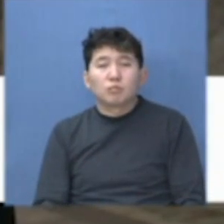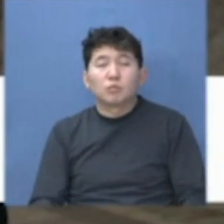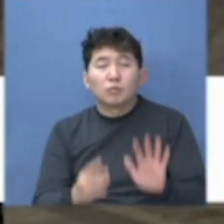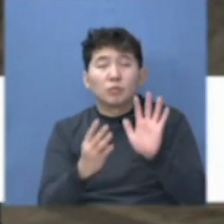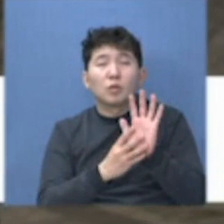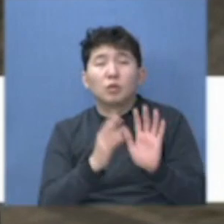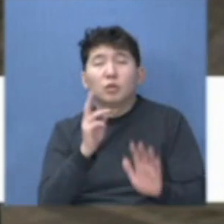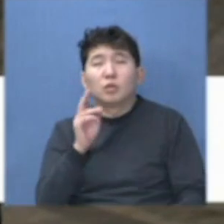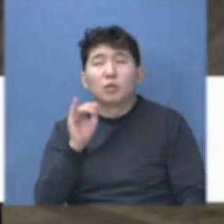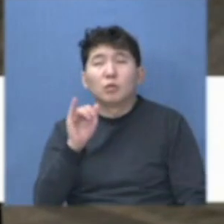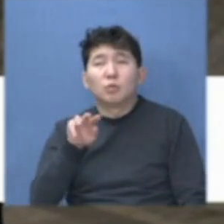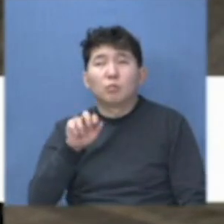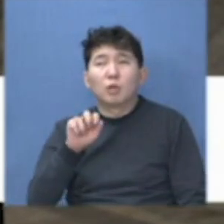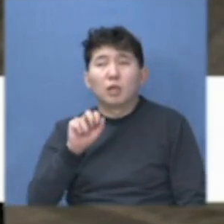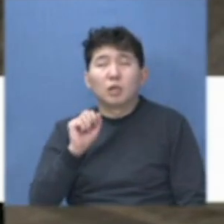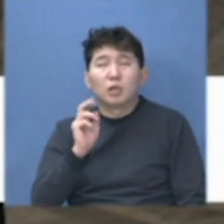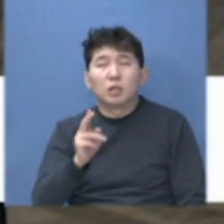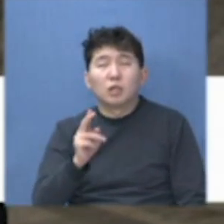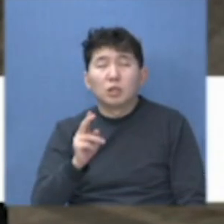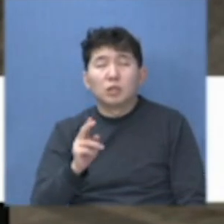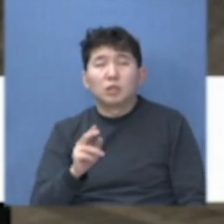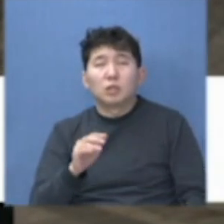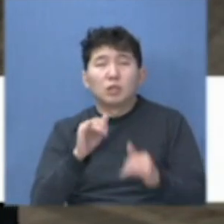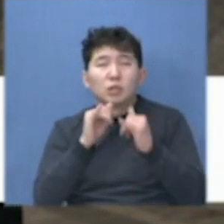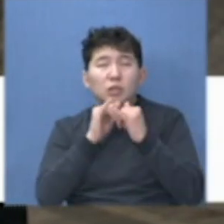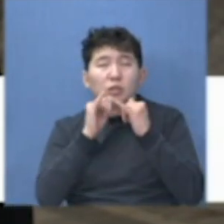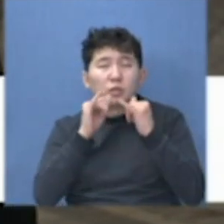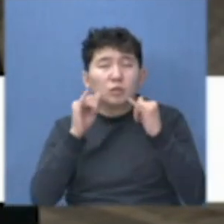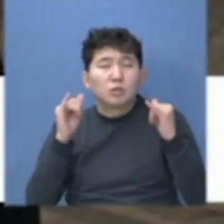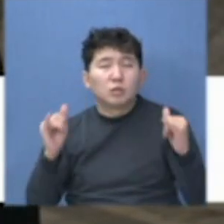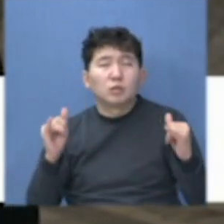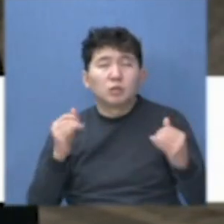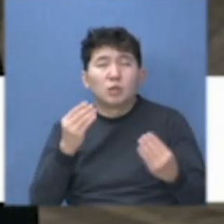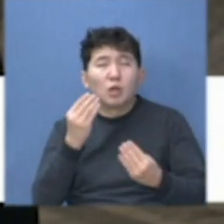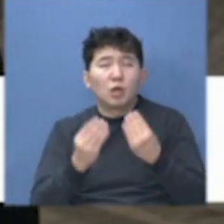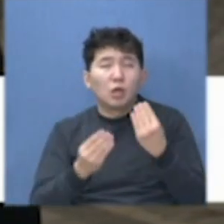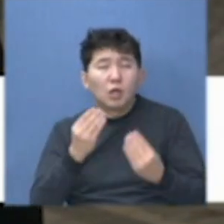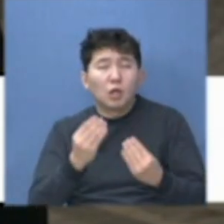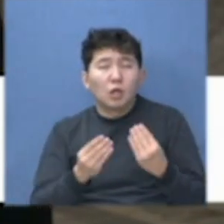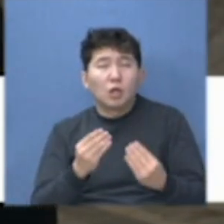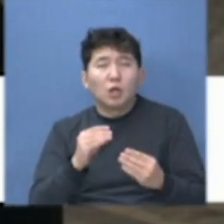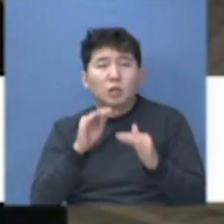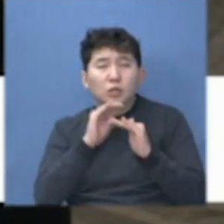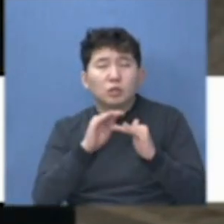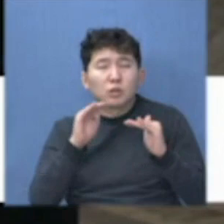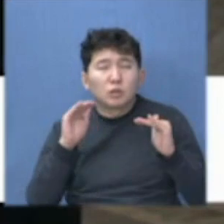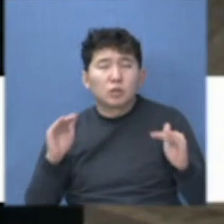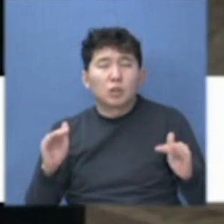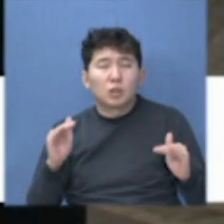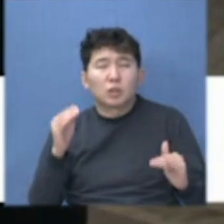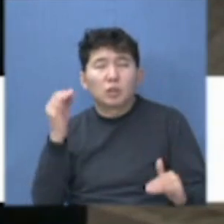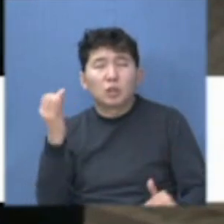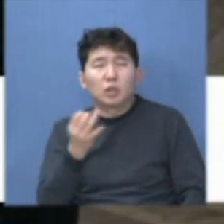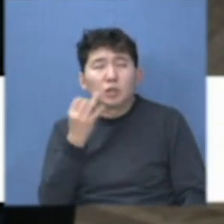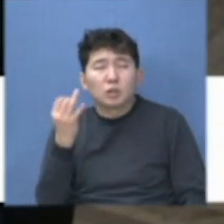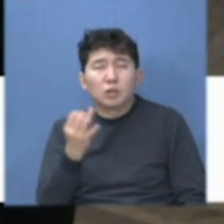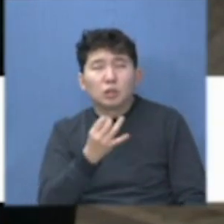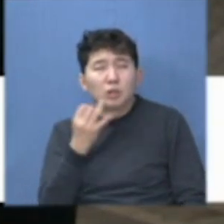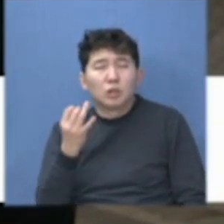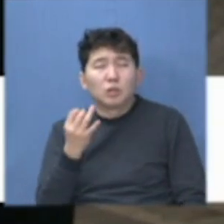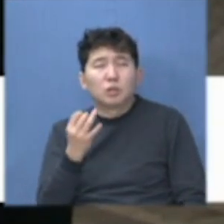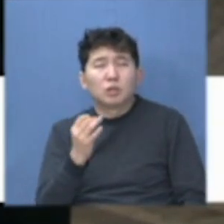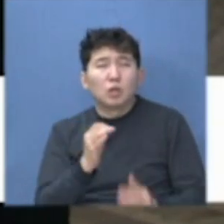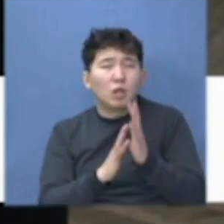Тогузку малак становится все более популярной игрой, и интерес к ней со стороны детей растет. Это очень радует. Радует, что